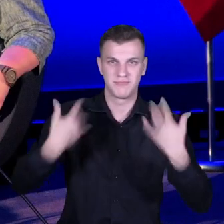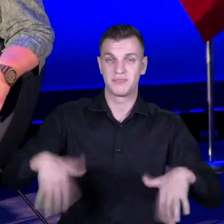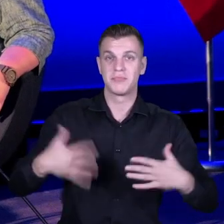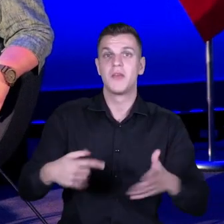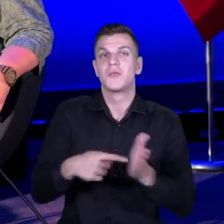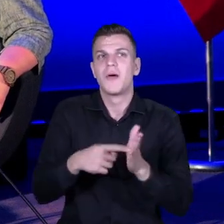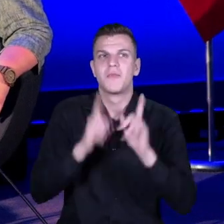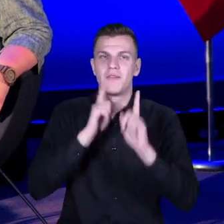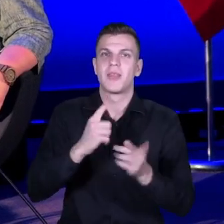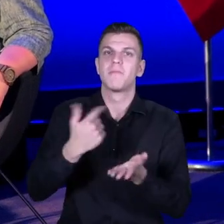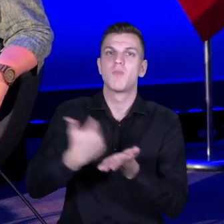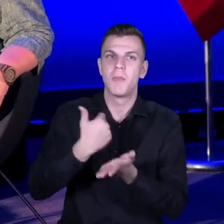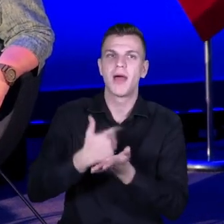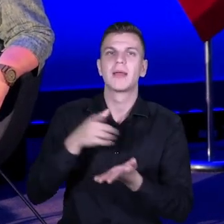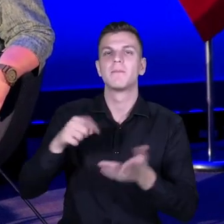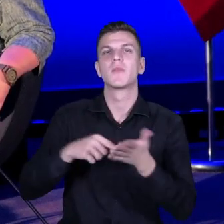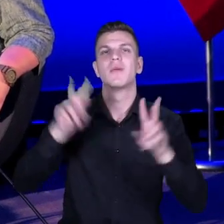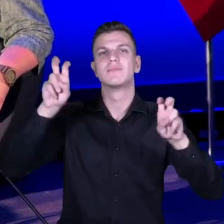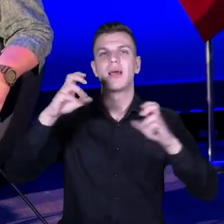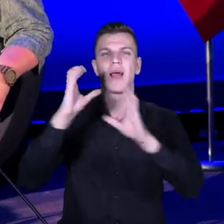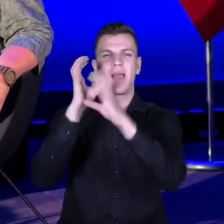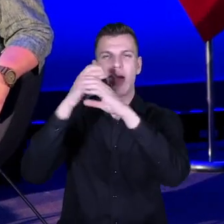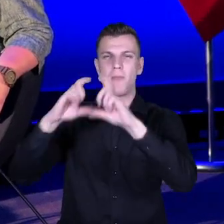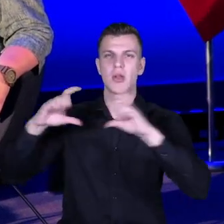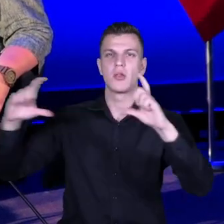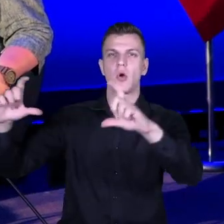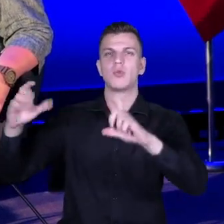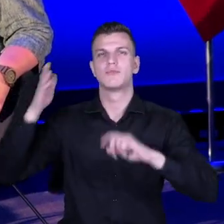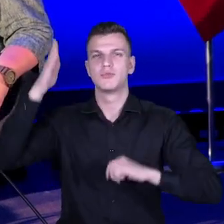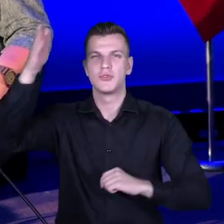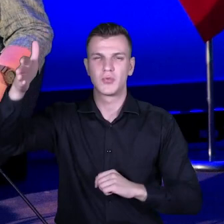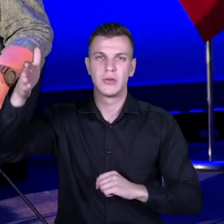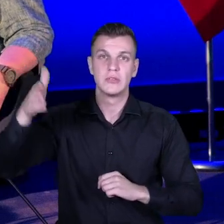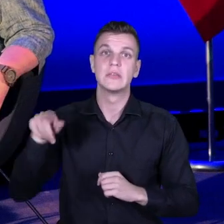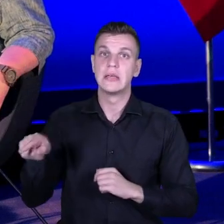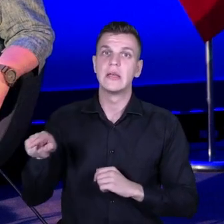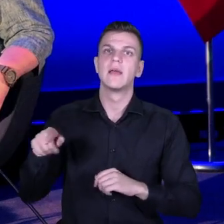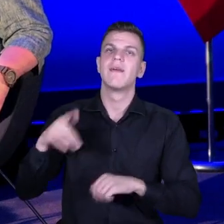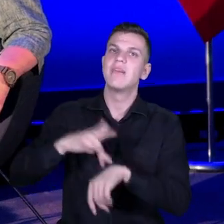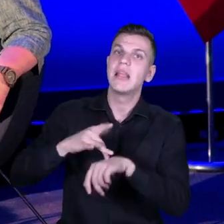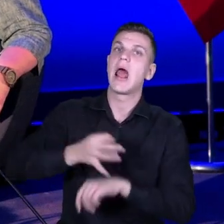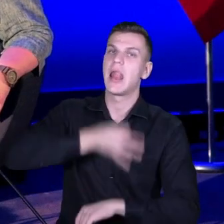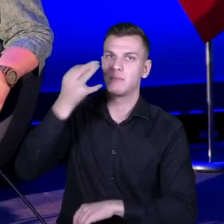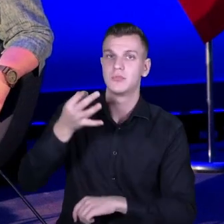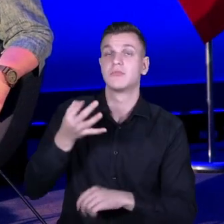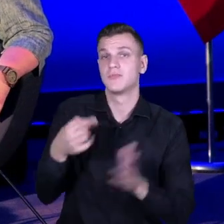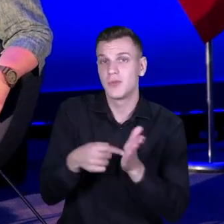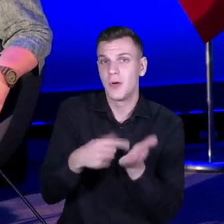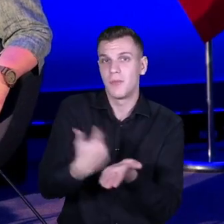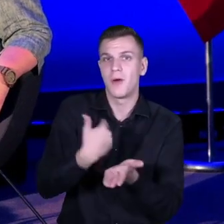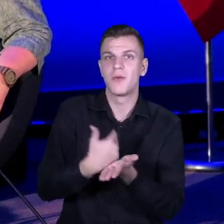wzmocnić efekt laboratoriów przyszłości, ponieważ mamy tworzone nowe pracownie i mamy w szkole